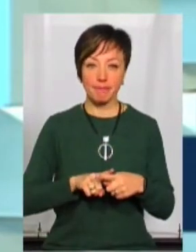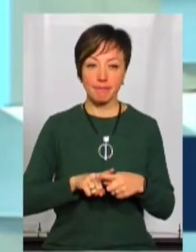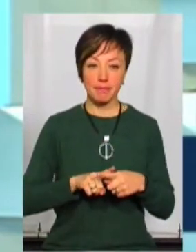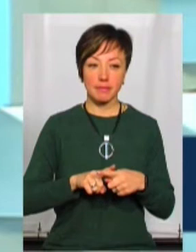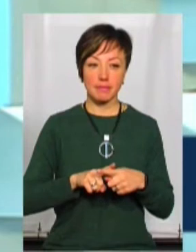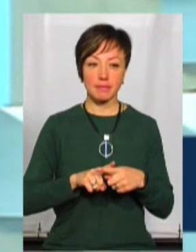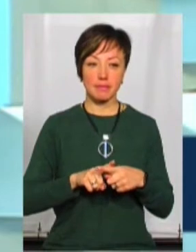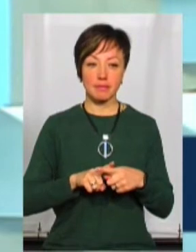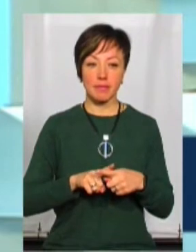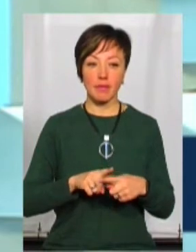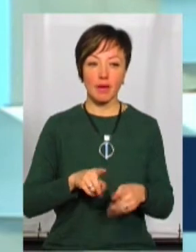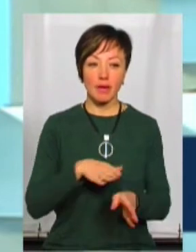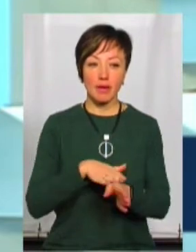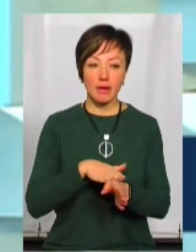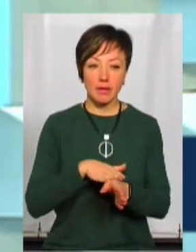вже